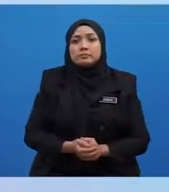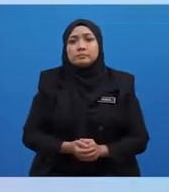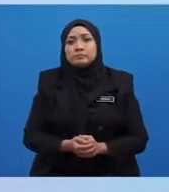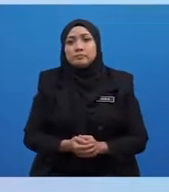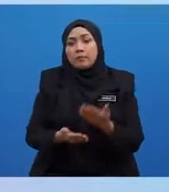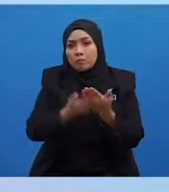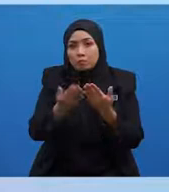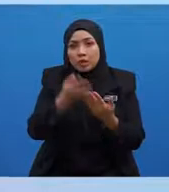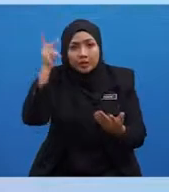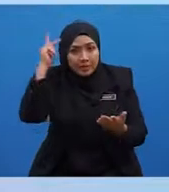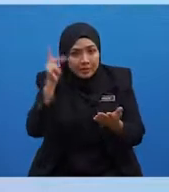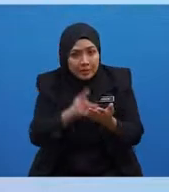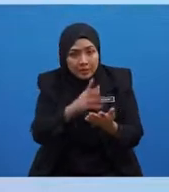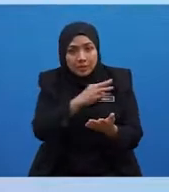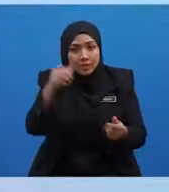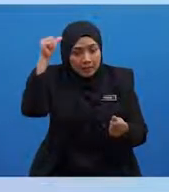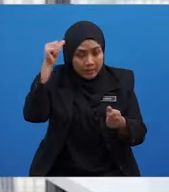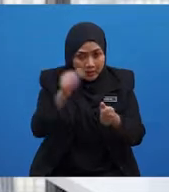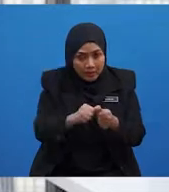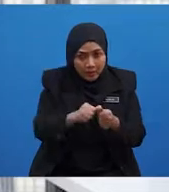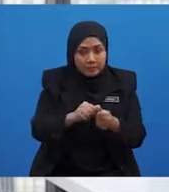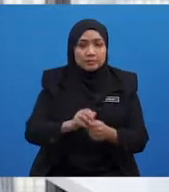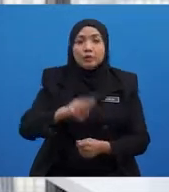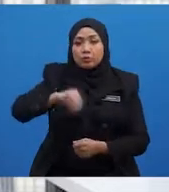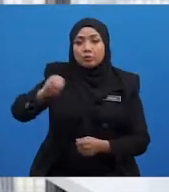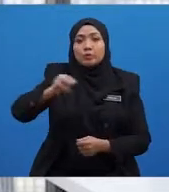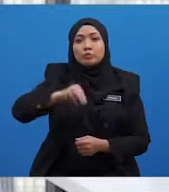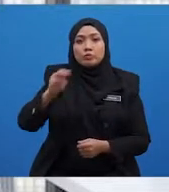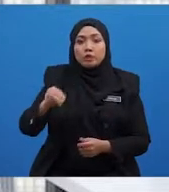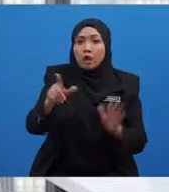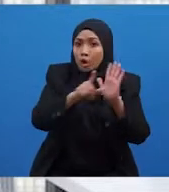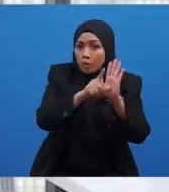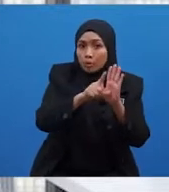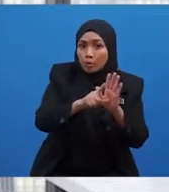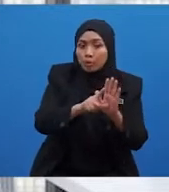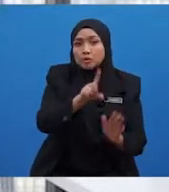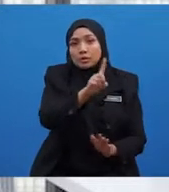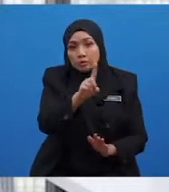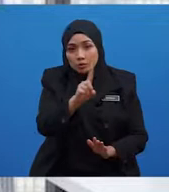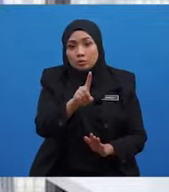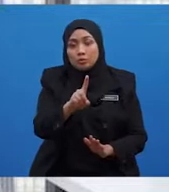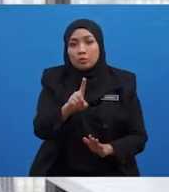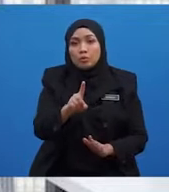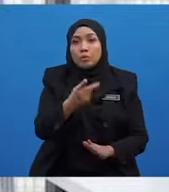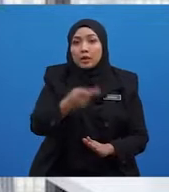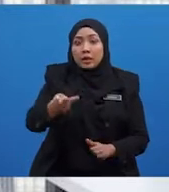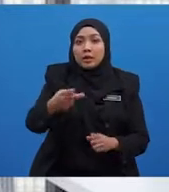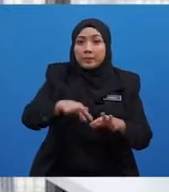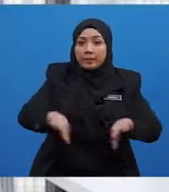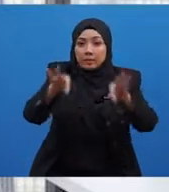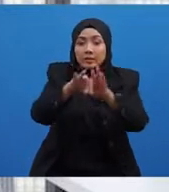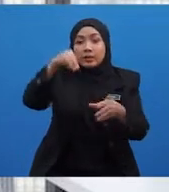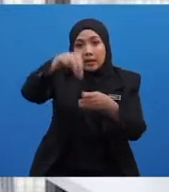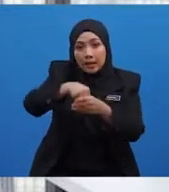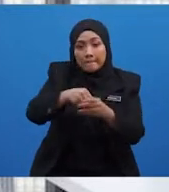Mudah dikenali dan diingati. Murid-murid, logo adalah salah satu elemen yang paling penting dalam